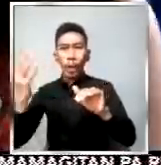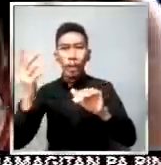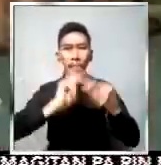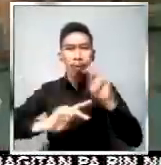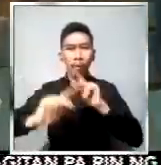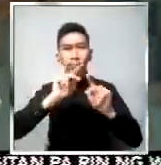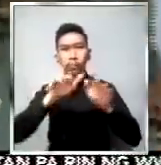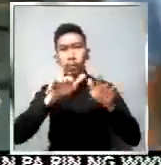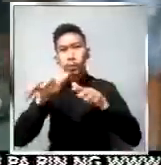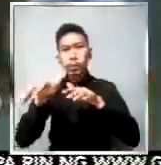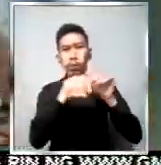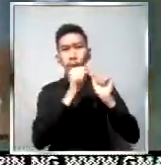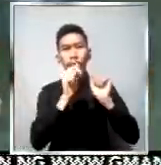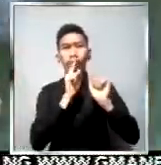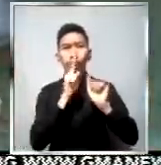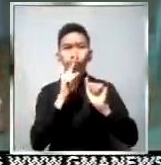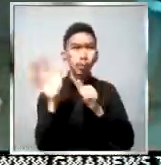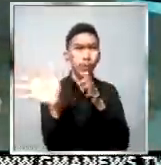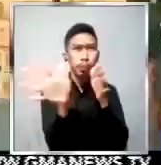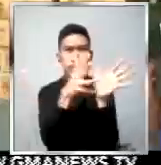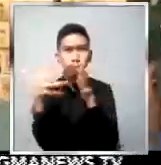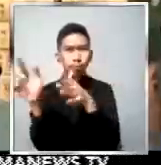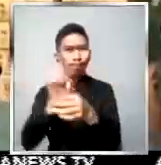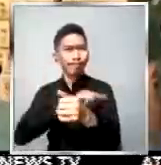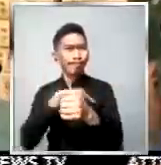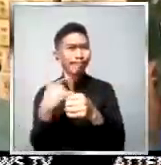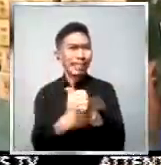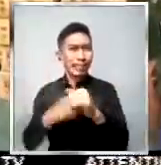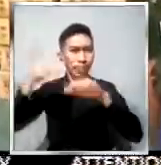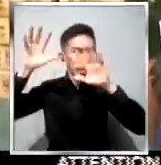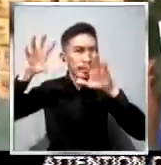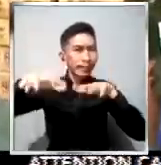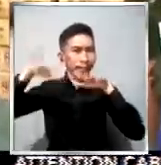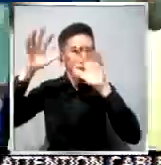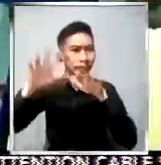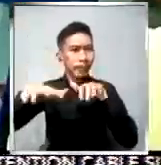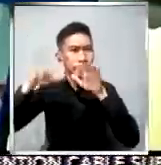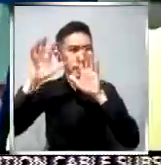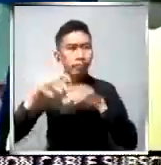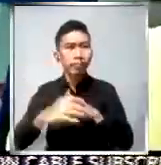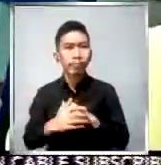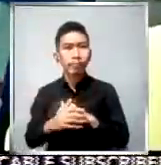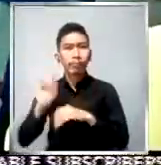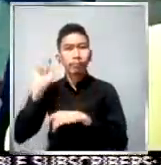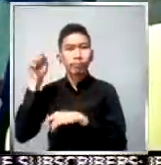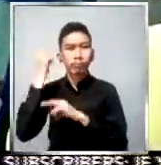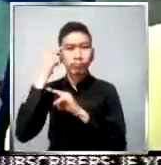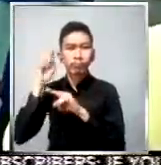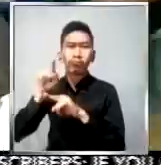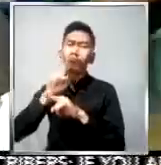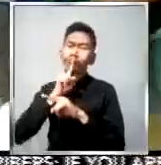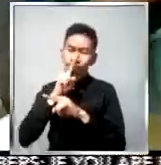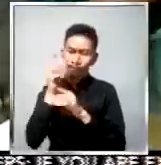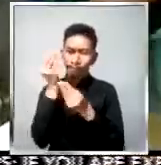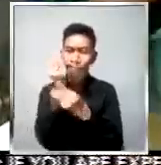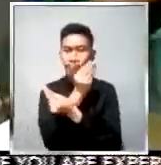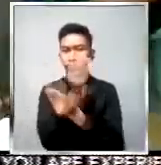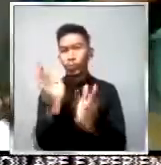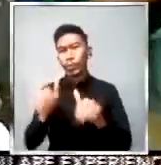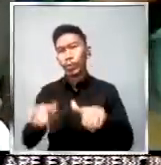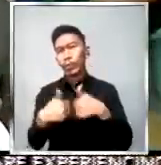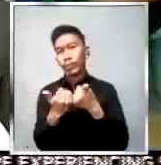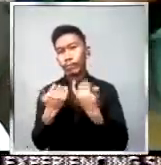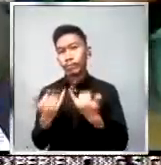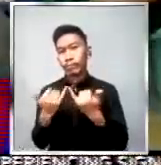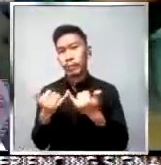kagabi. Sabi ng lokal na pamahalaan, malaking hamon daw talaga ang evacuation ngayong panahon ng pandemya. Totoo, may mga